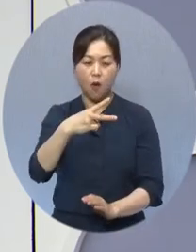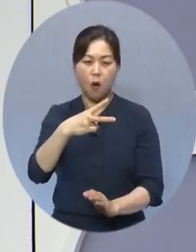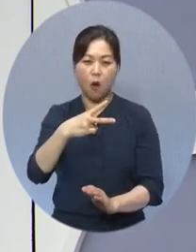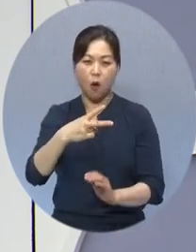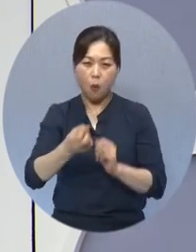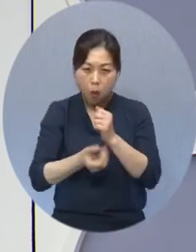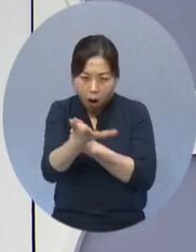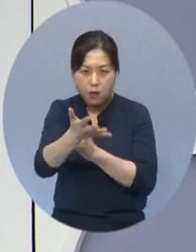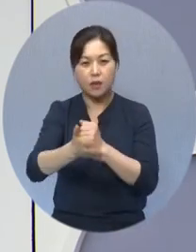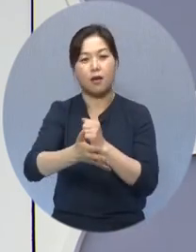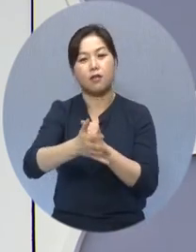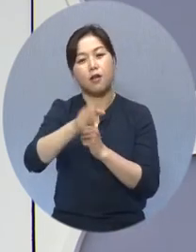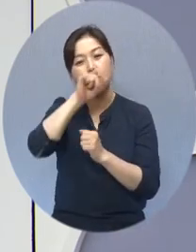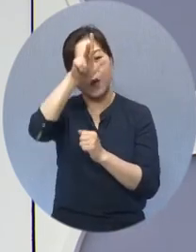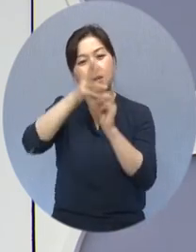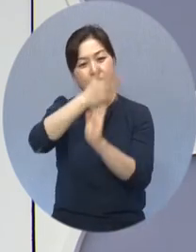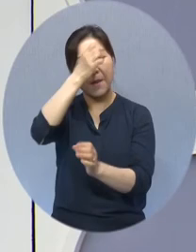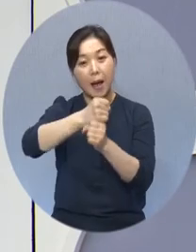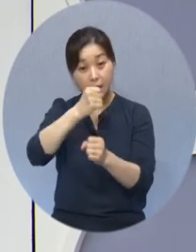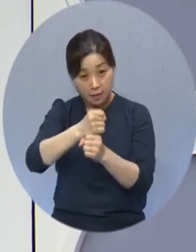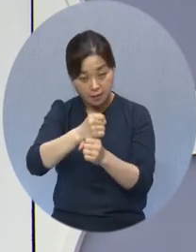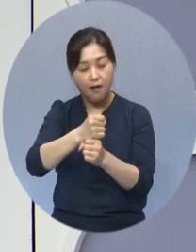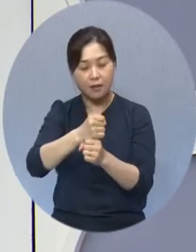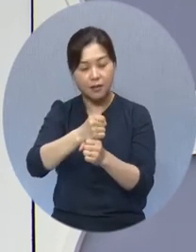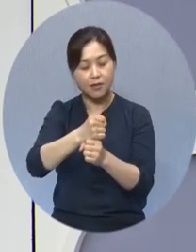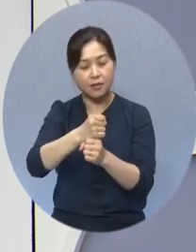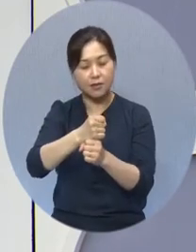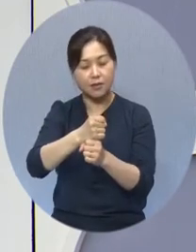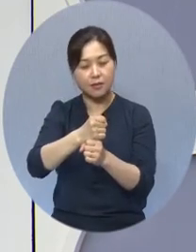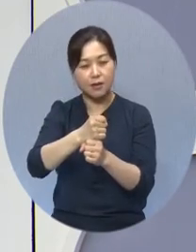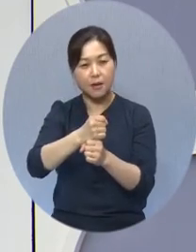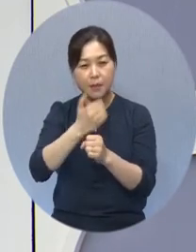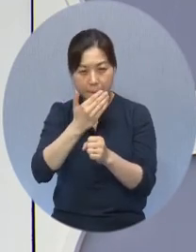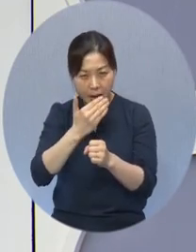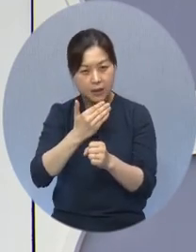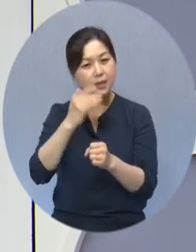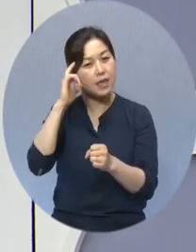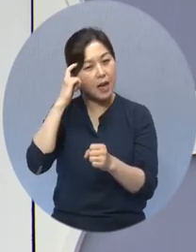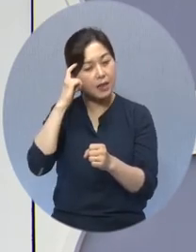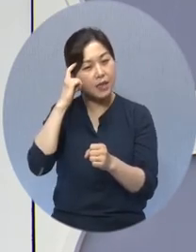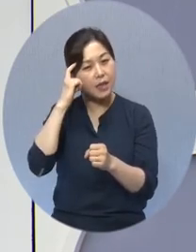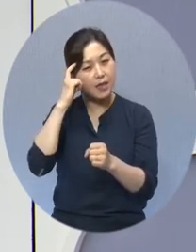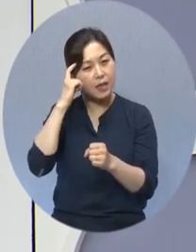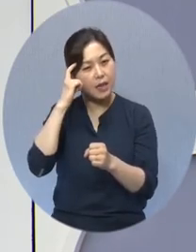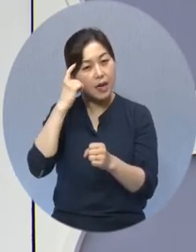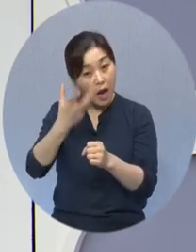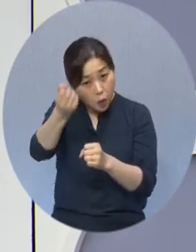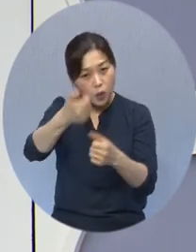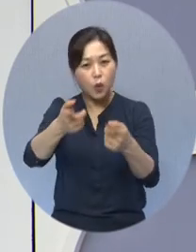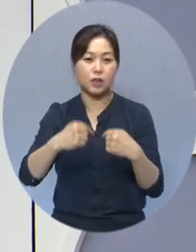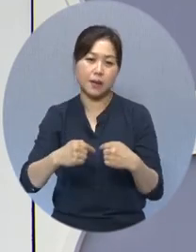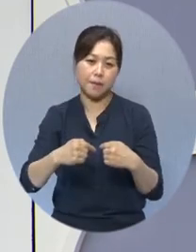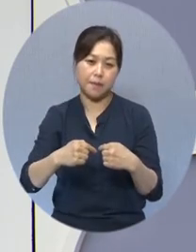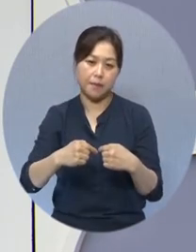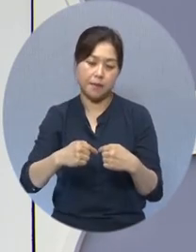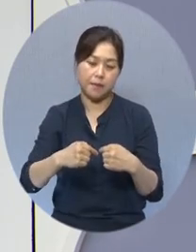동참한다는 그런 사명감을 가지고 이것에 좀 임해 주셨으면 좋겠다 하는 말씀을 드리고요. 그다음에 이제